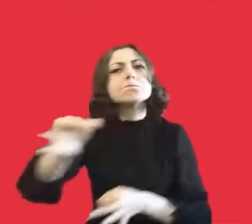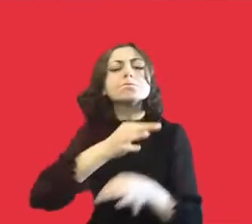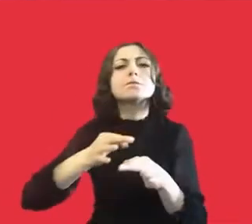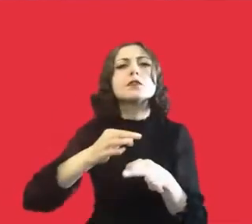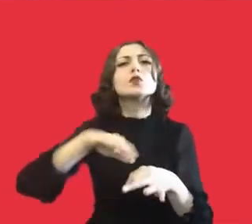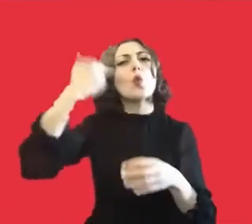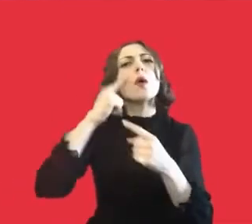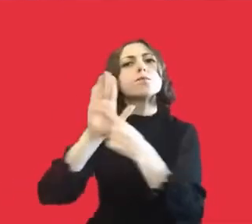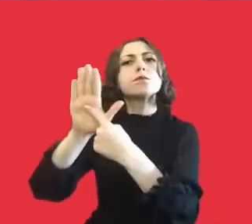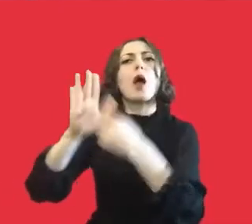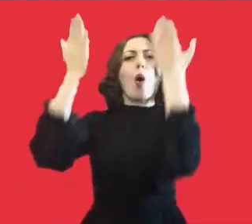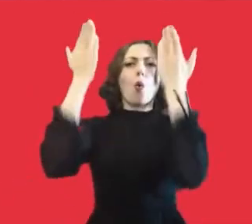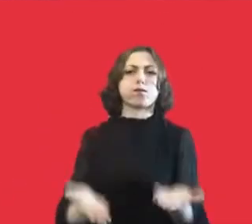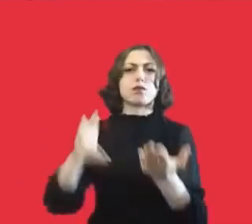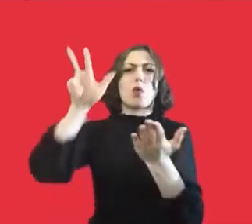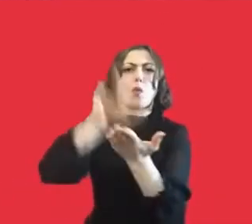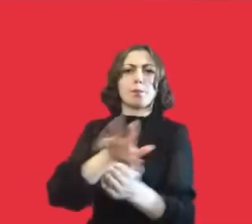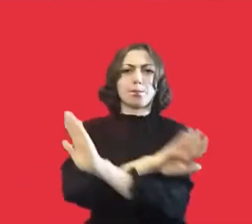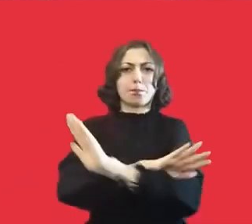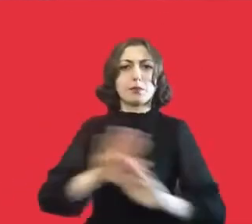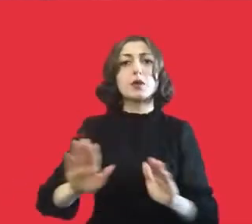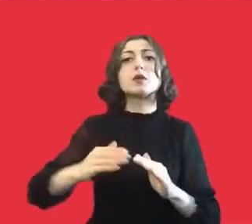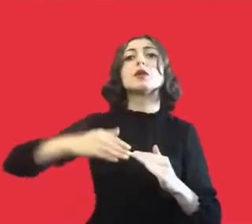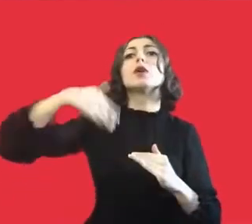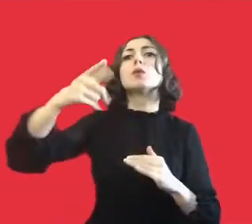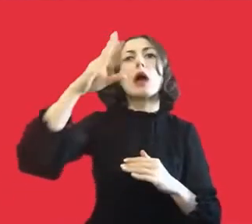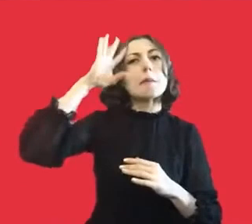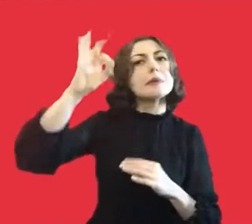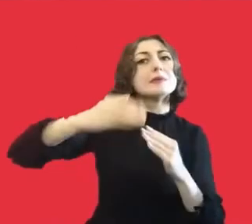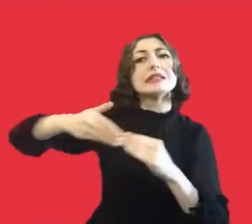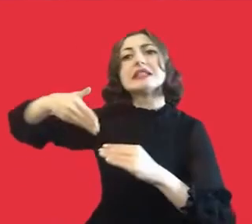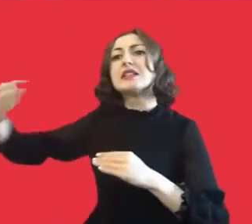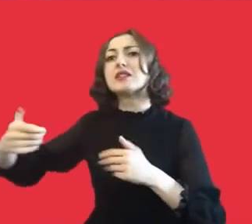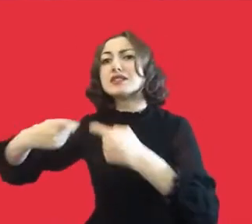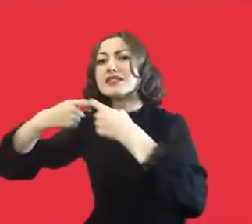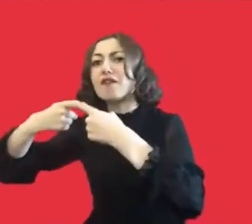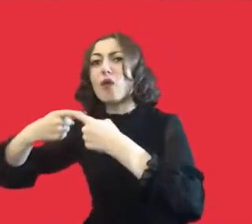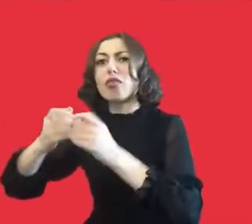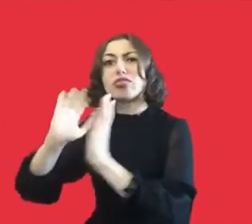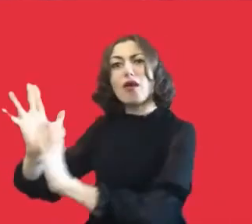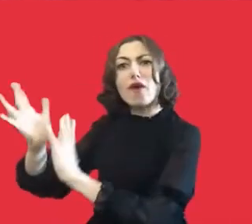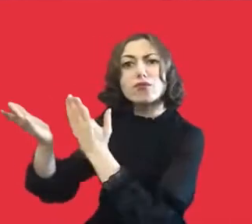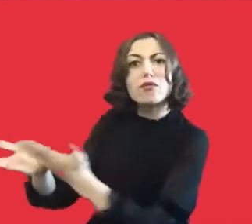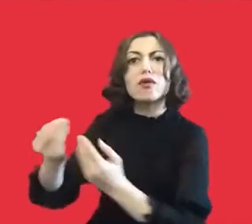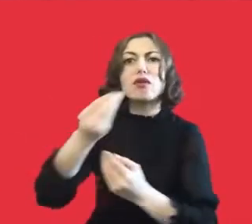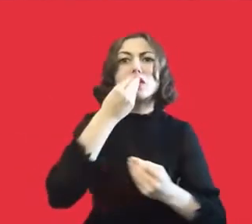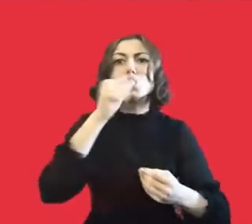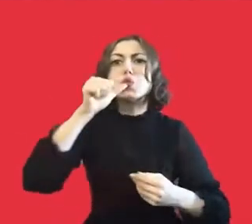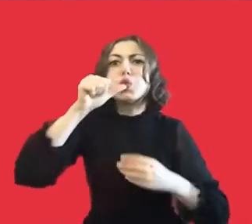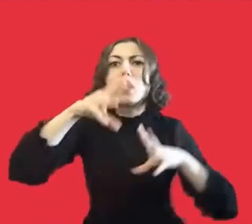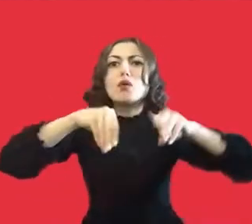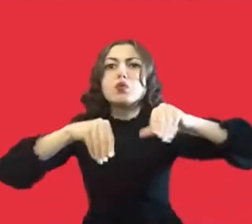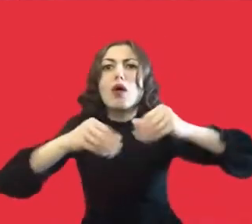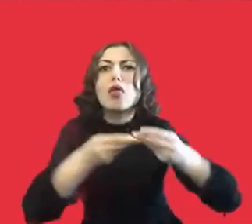onaylattık. Somali Devleti'ne de onaylattık. Bir tıpta uzmanlık programı. Bir taraftan savaş ve kıtlık devam ediyor, kuraklık devam ediyor ama biz gönüllüler olarak